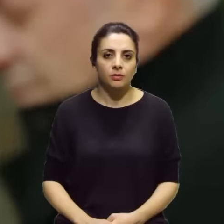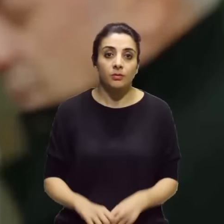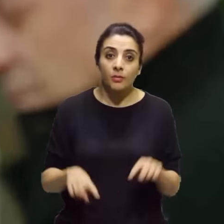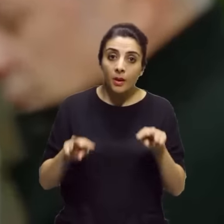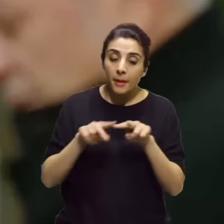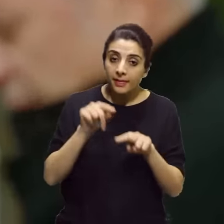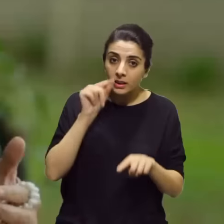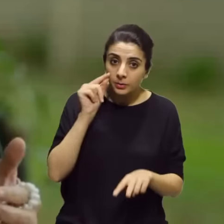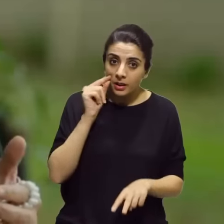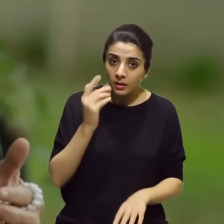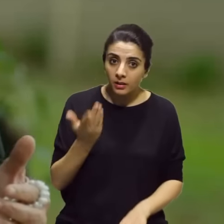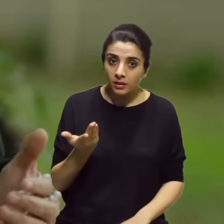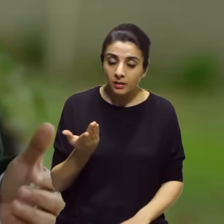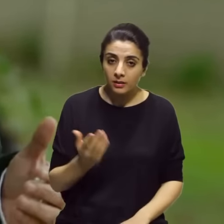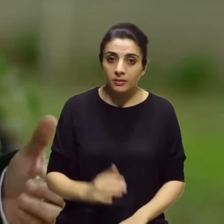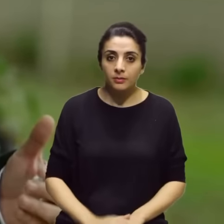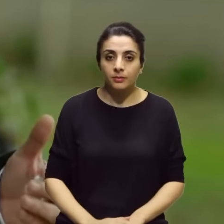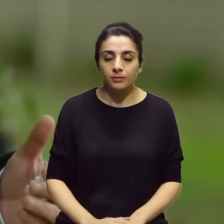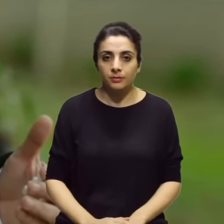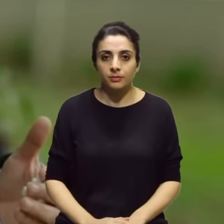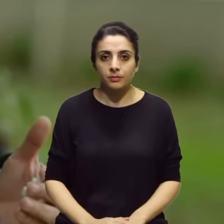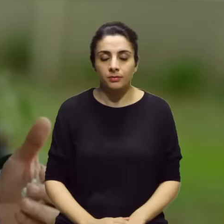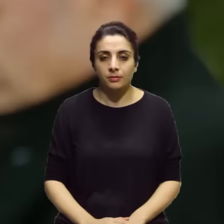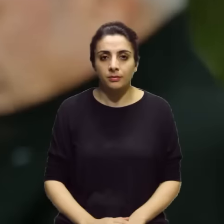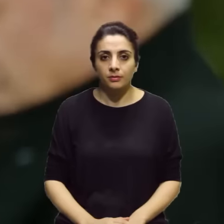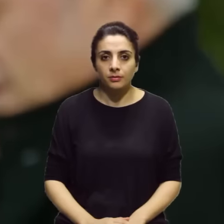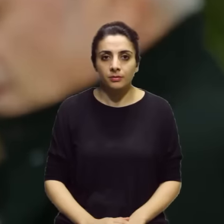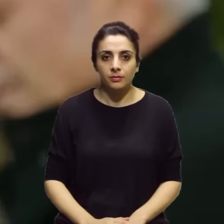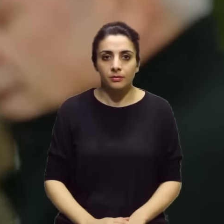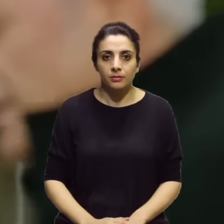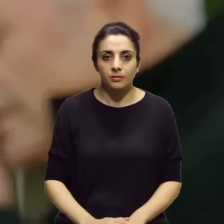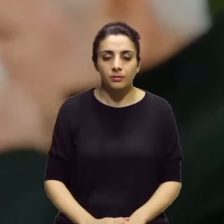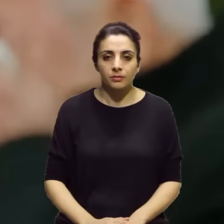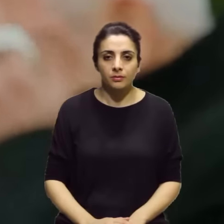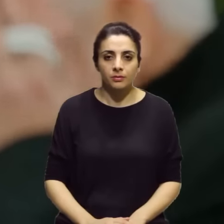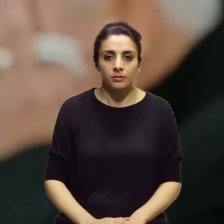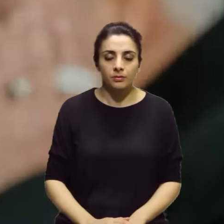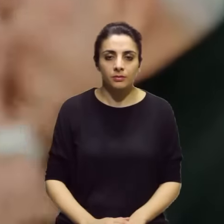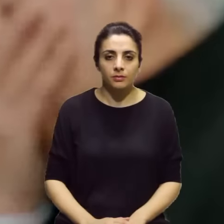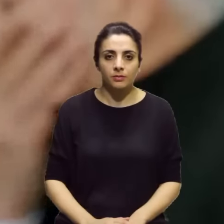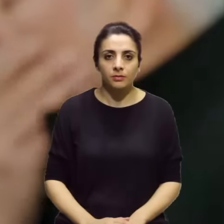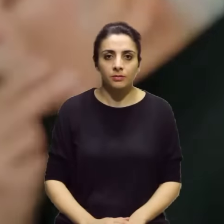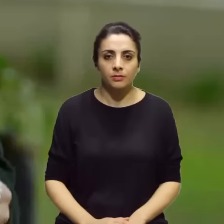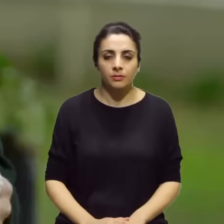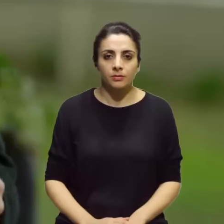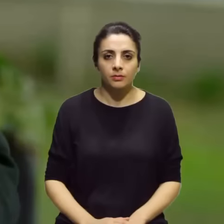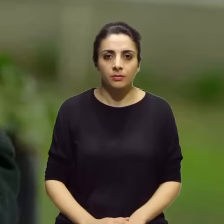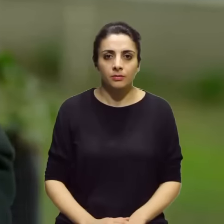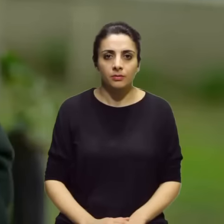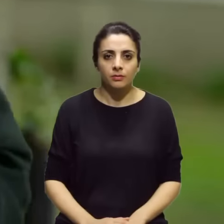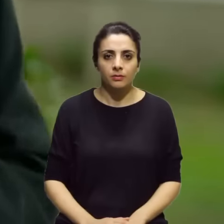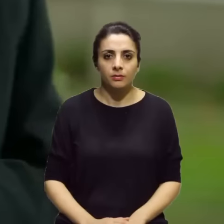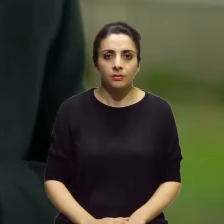Menteş Bey. Menteş eliyle dur diye işaret edip duasına devam etti. Biten duasıyla yüzünü sıvazlayıp